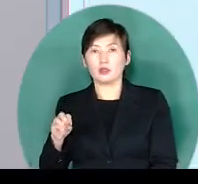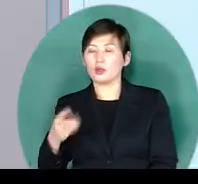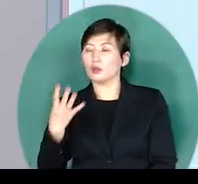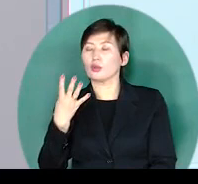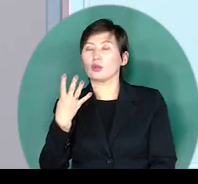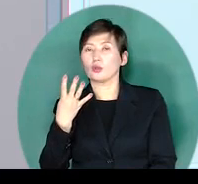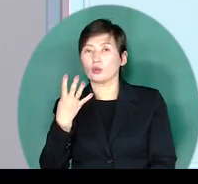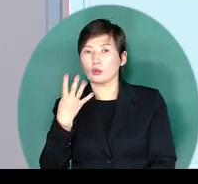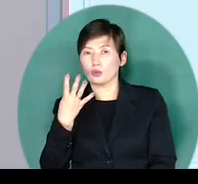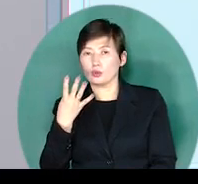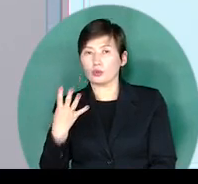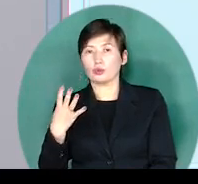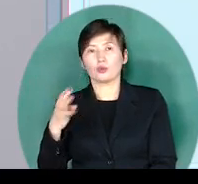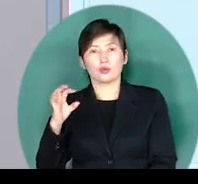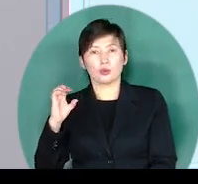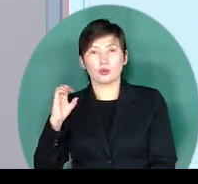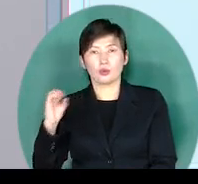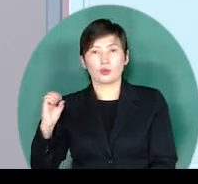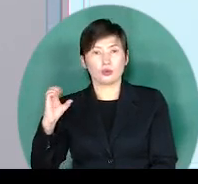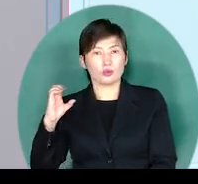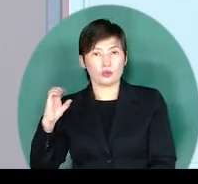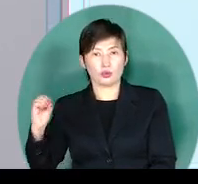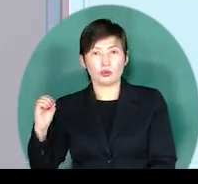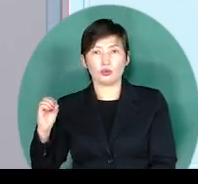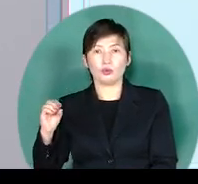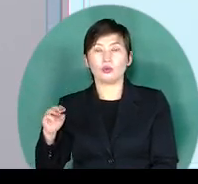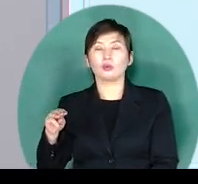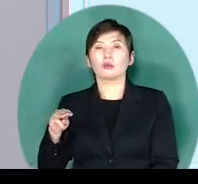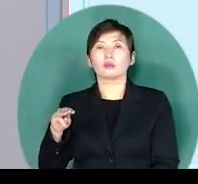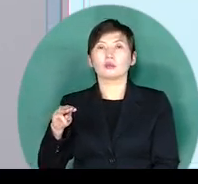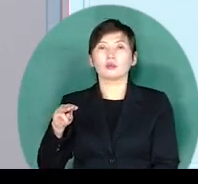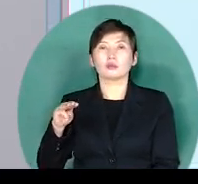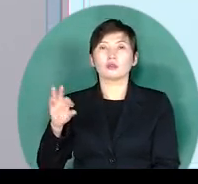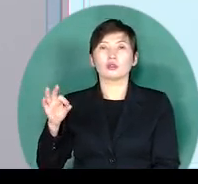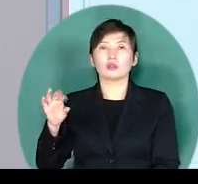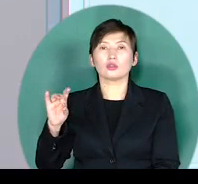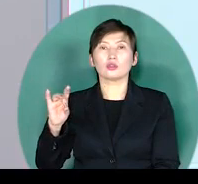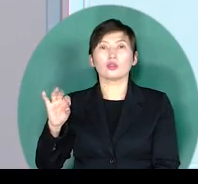ингээд 4. Ингээд нийт хэд болсон? 400 юу блэ?